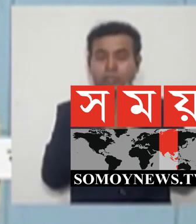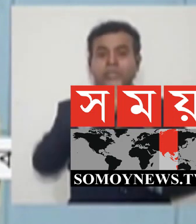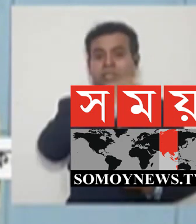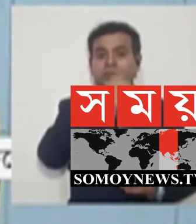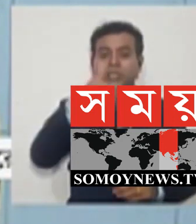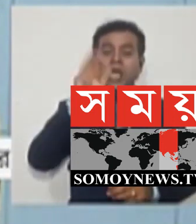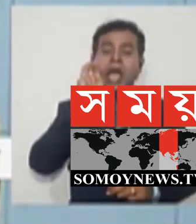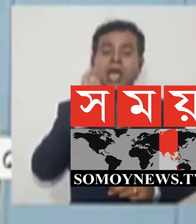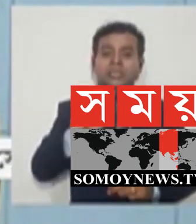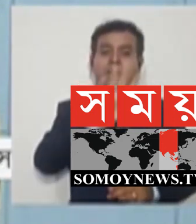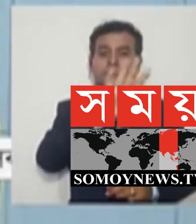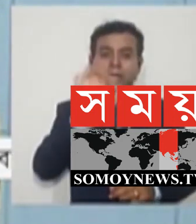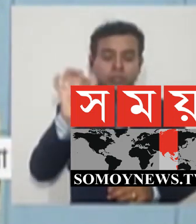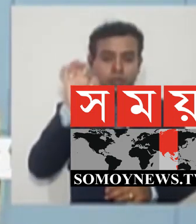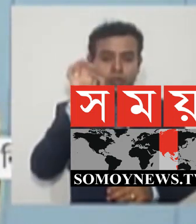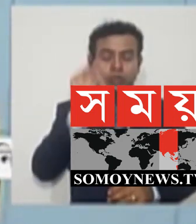66,505 জন।